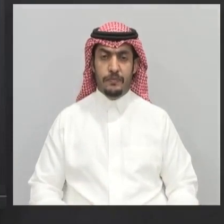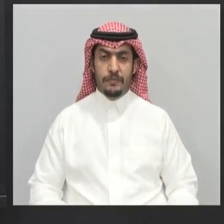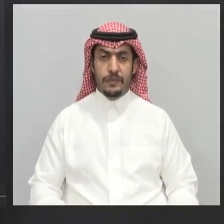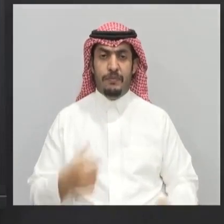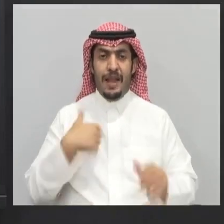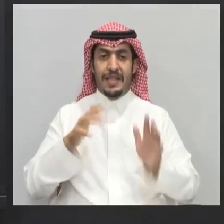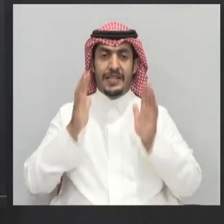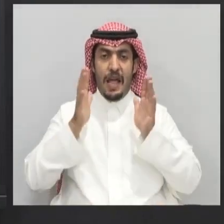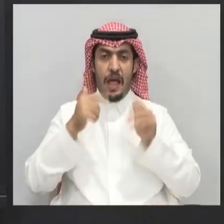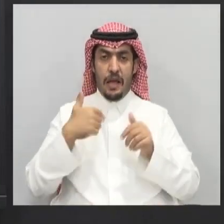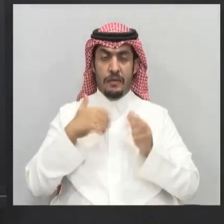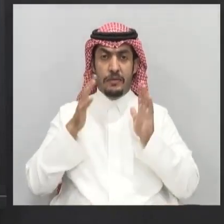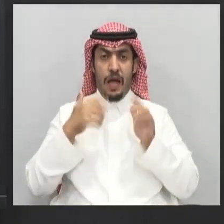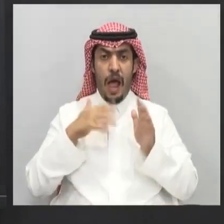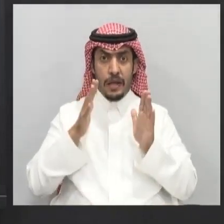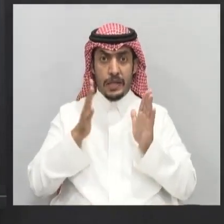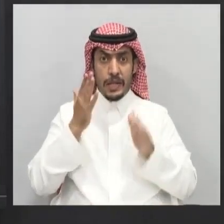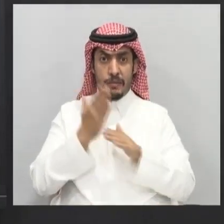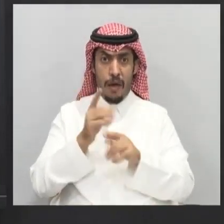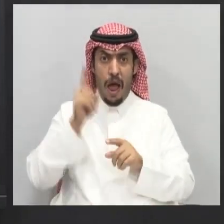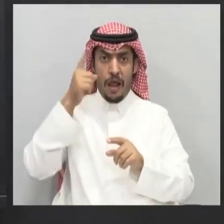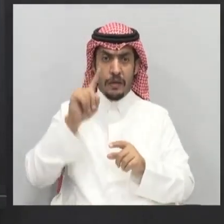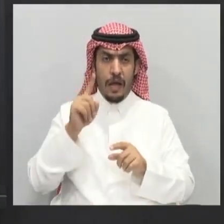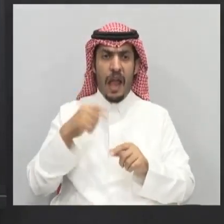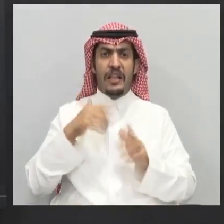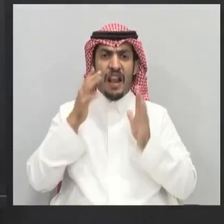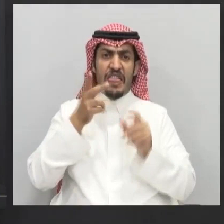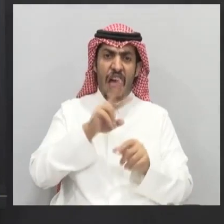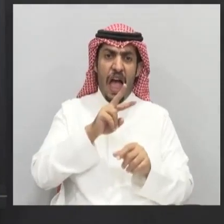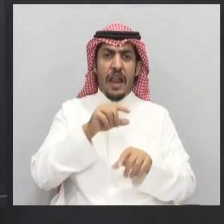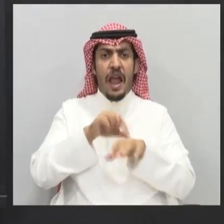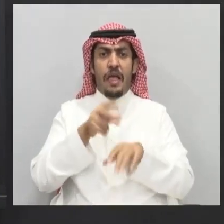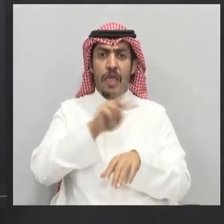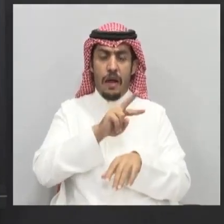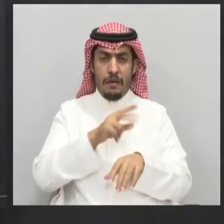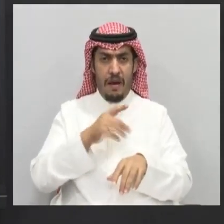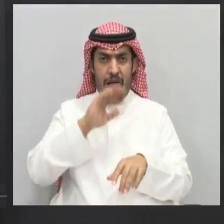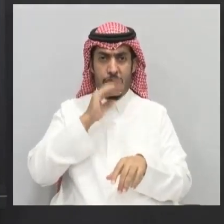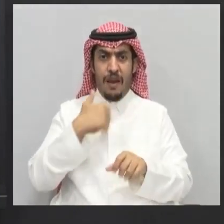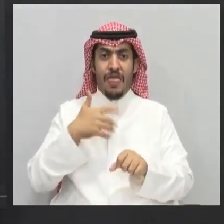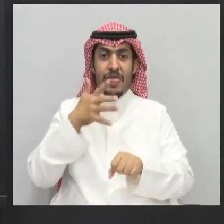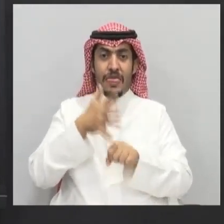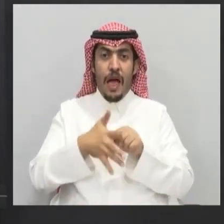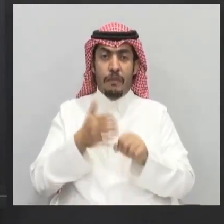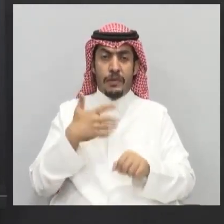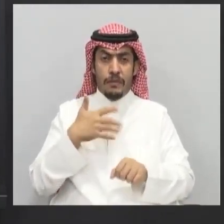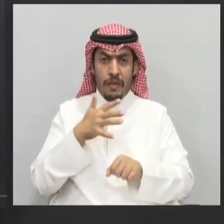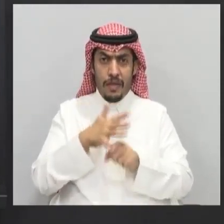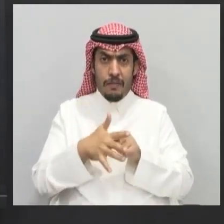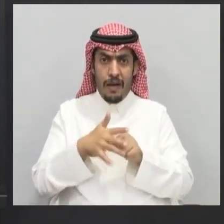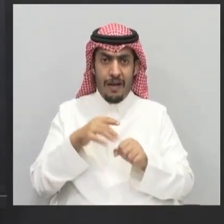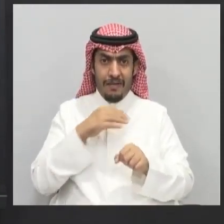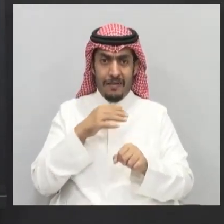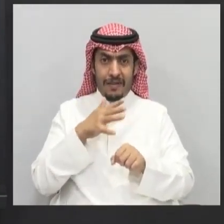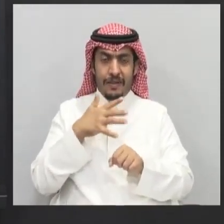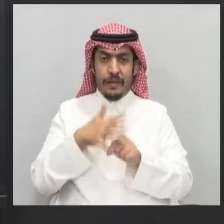الصلاه يصلي لله ويصلي لغير الله نسال الله السلامه الذبح يذبح هذا الذبح